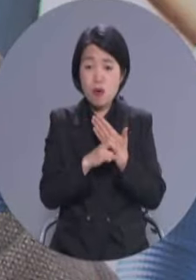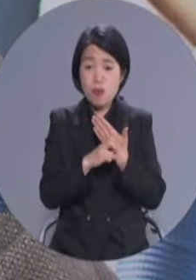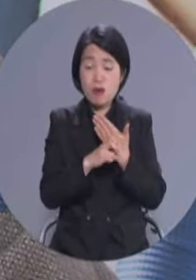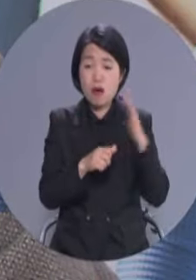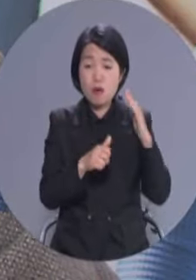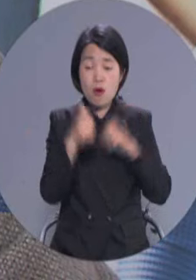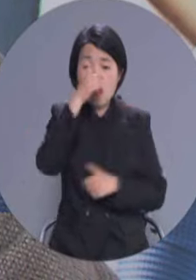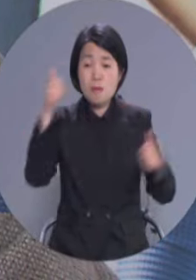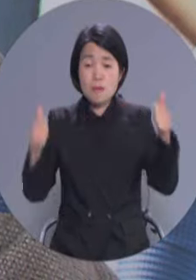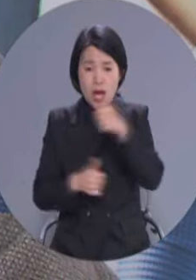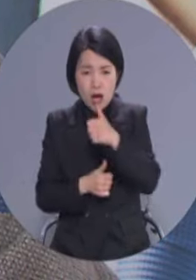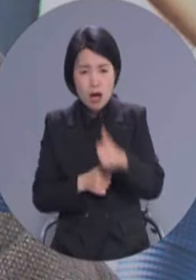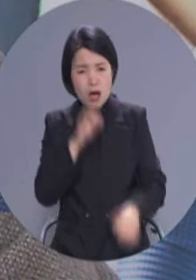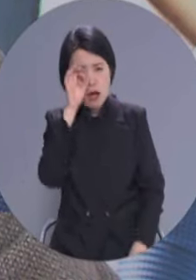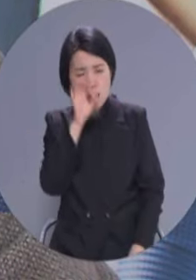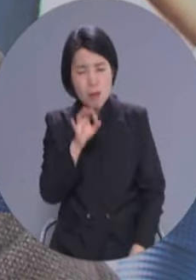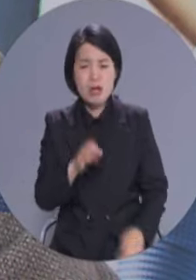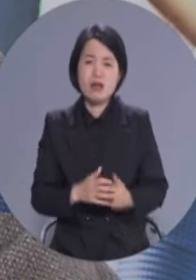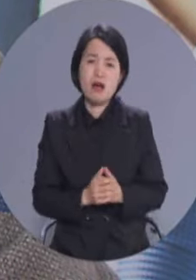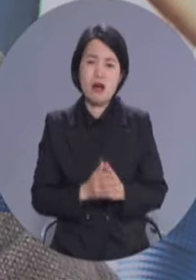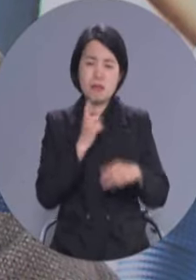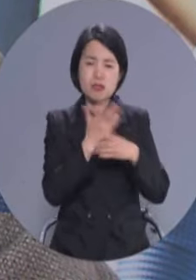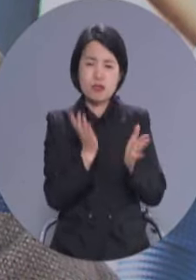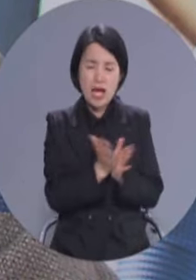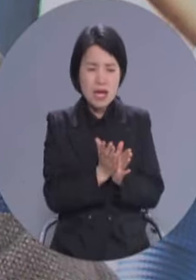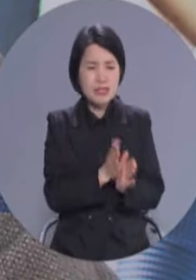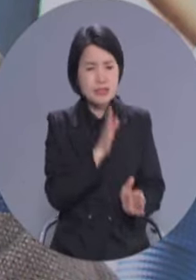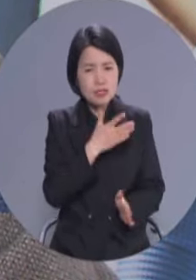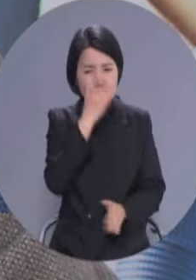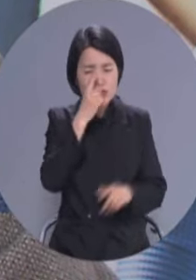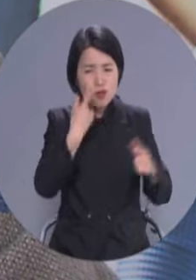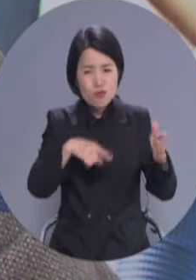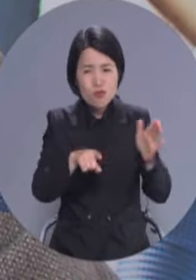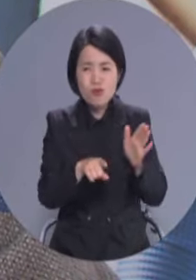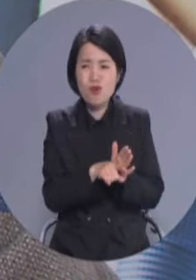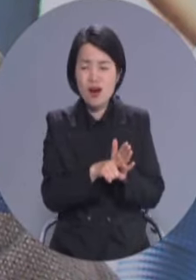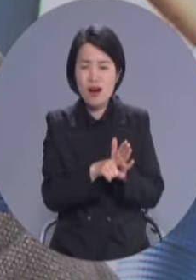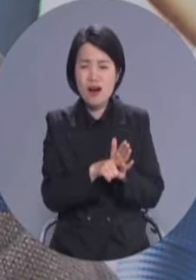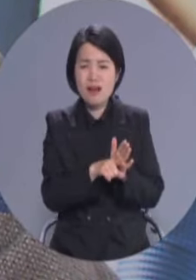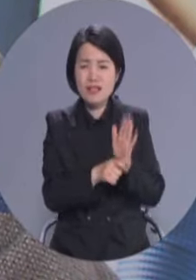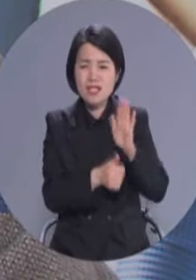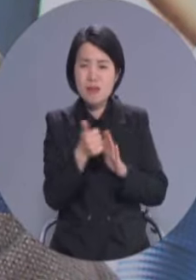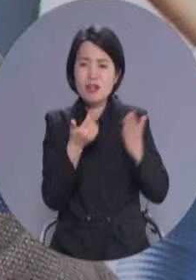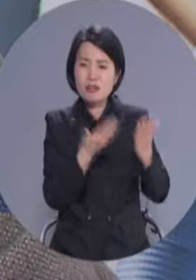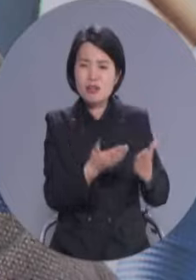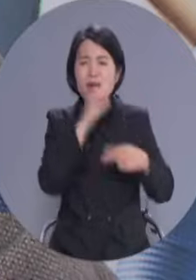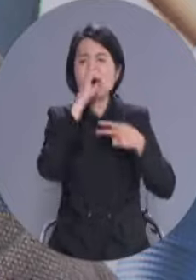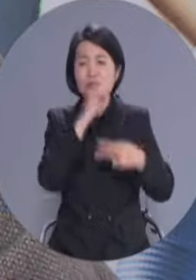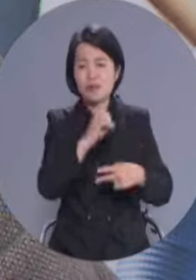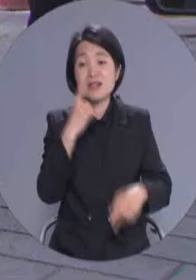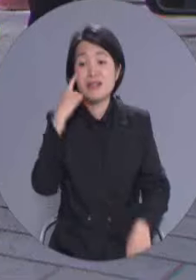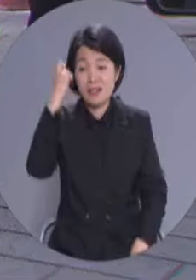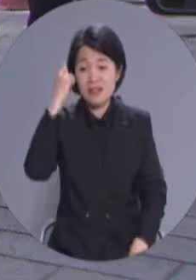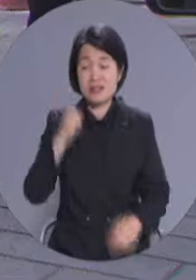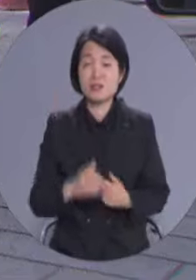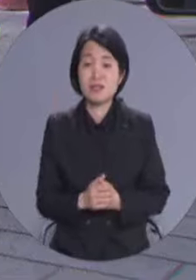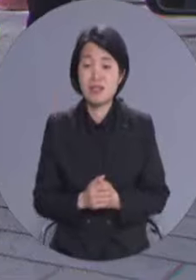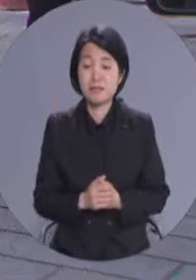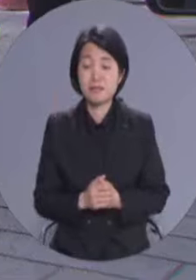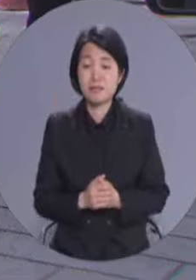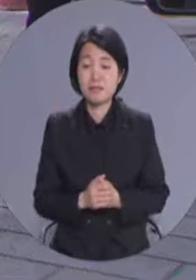과정을 살펴보면서 이제 민주당은 더 이상 순천 시민들의 희망이 아니구나.